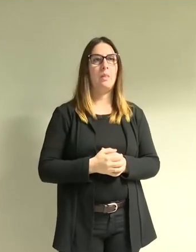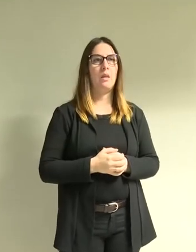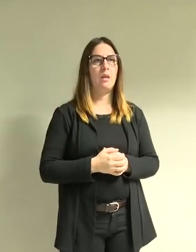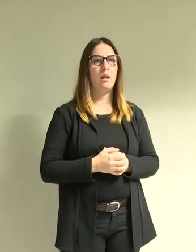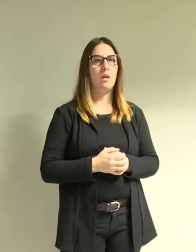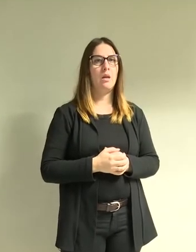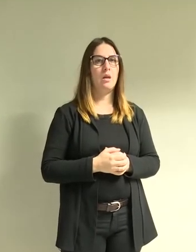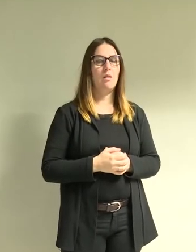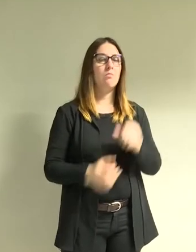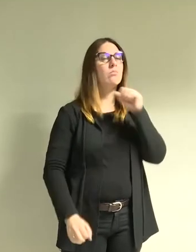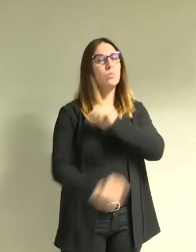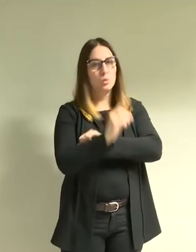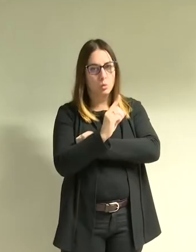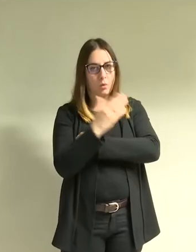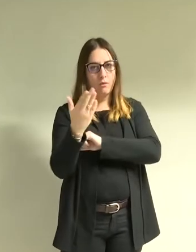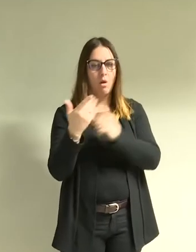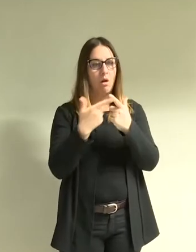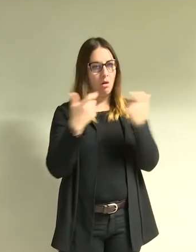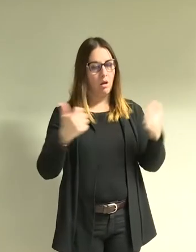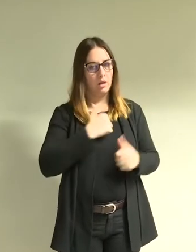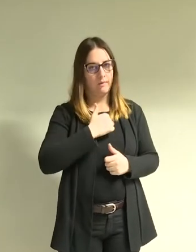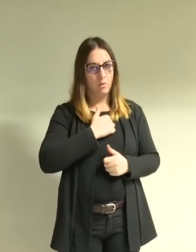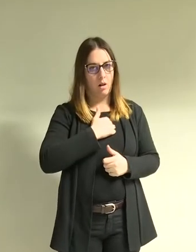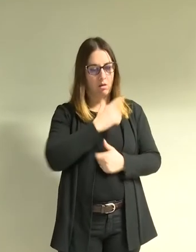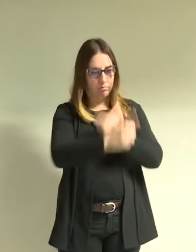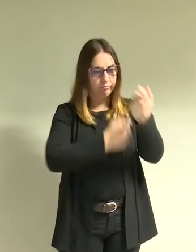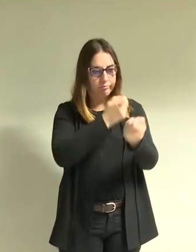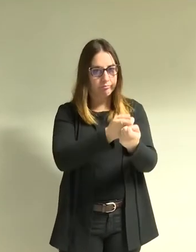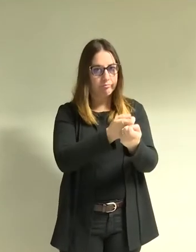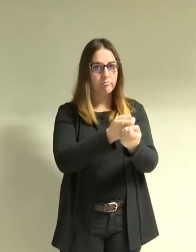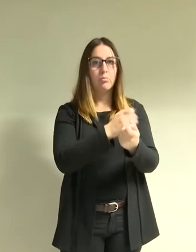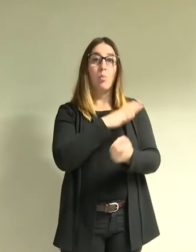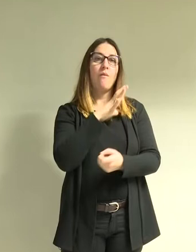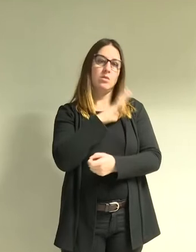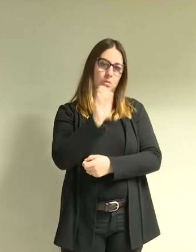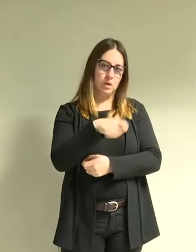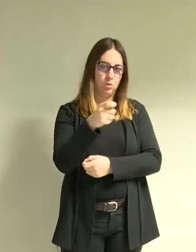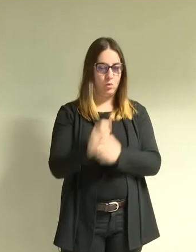l'exception des équipements individuels des enseignants